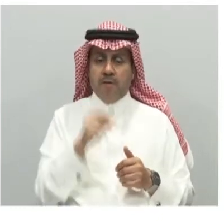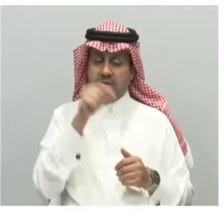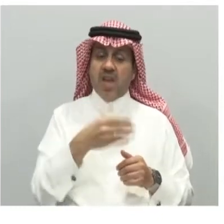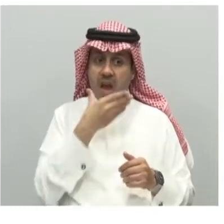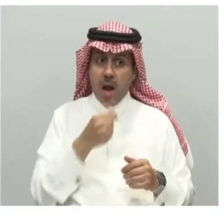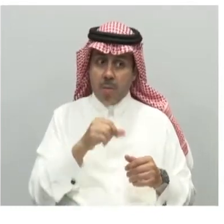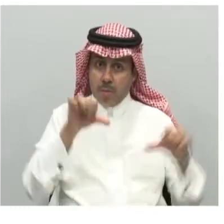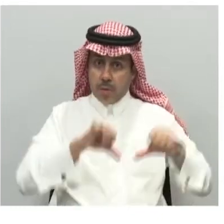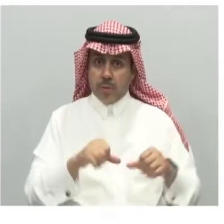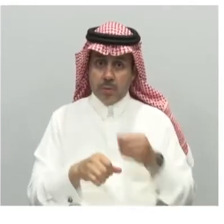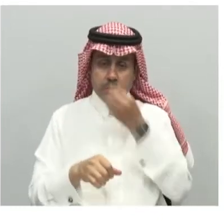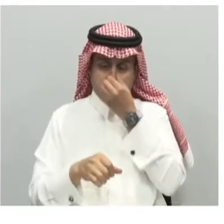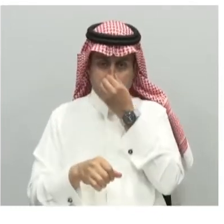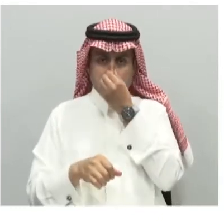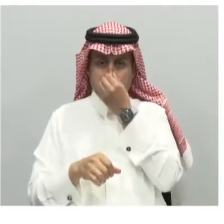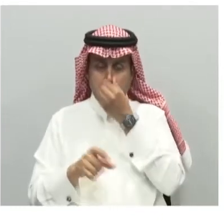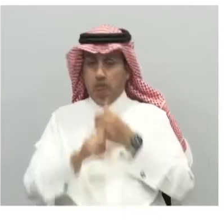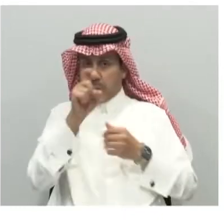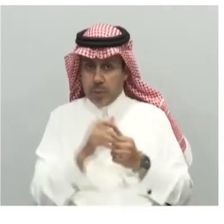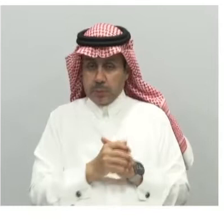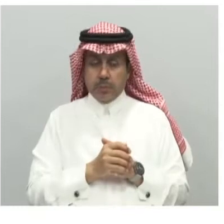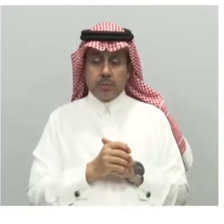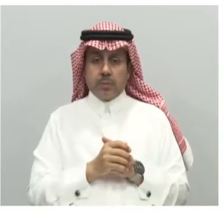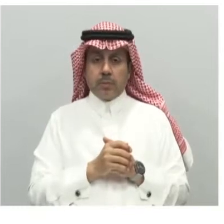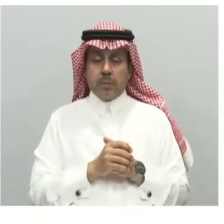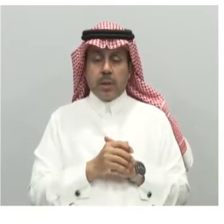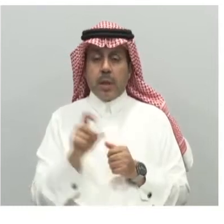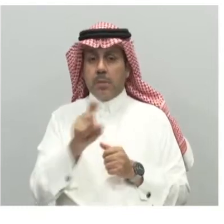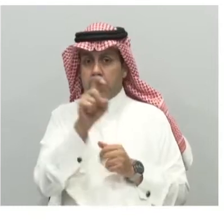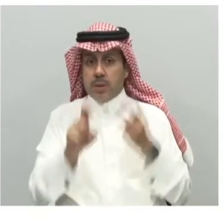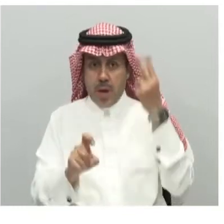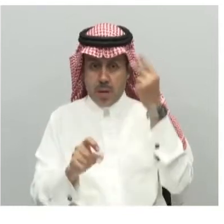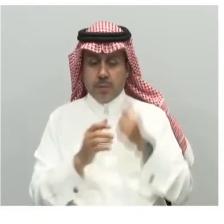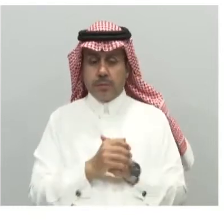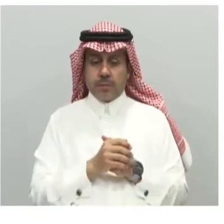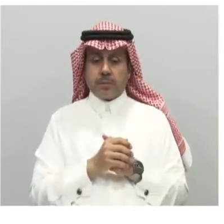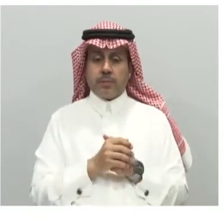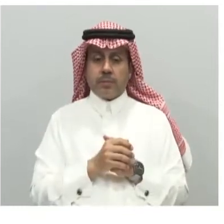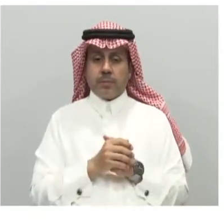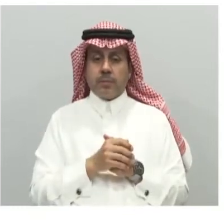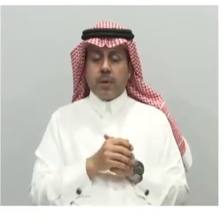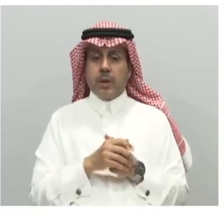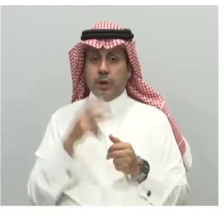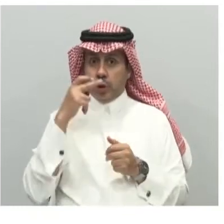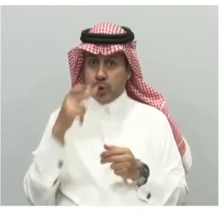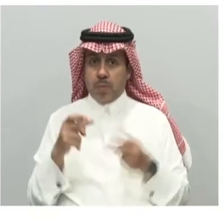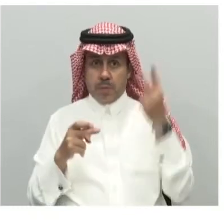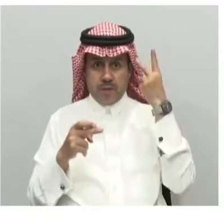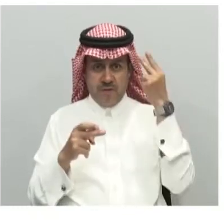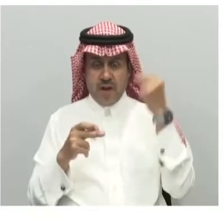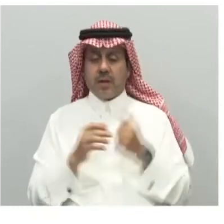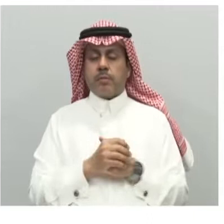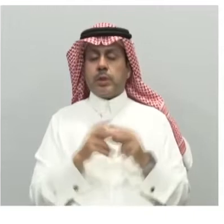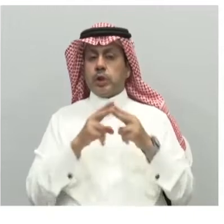هذا السؤال جوابه ان لهذه المساله حالتان ركزوا معي لا يكون الجواب واحدا وانما